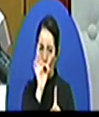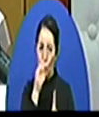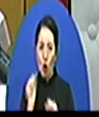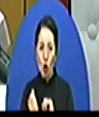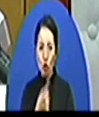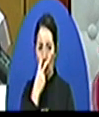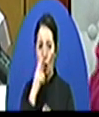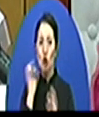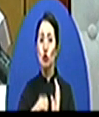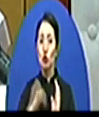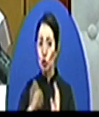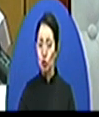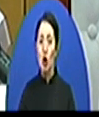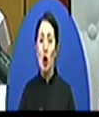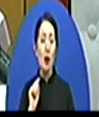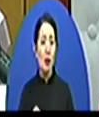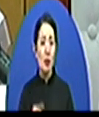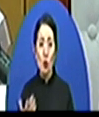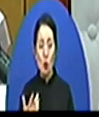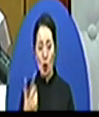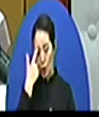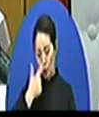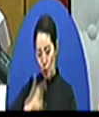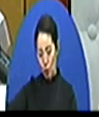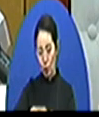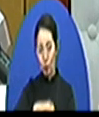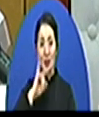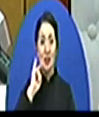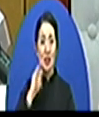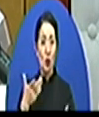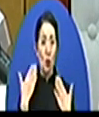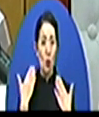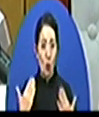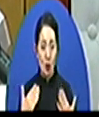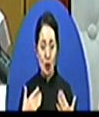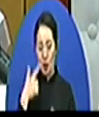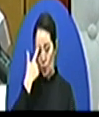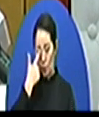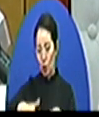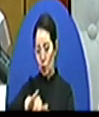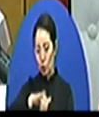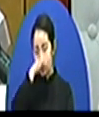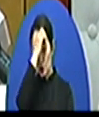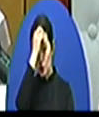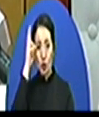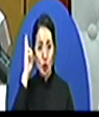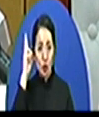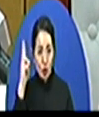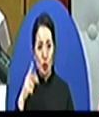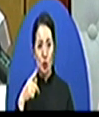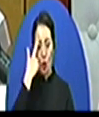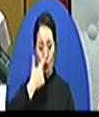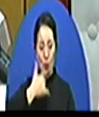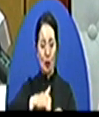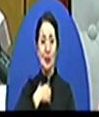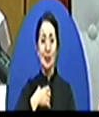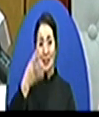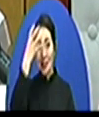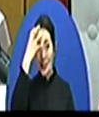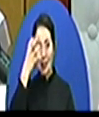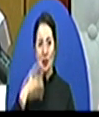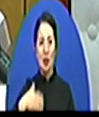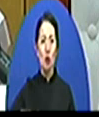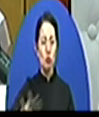ёстой. За энэ дээр Монгол улсын улсын их хурл, Монгол улсын ерөнхийлөгч, Монгол улсын засгийн газар бүгдээрээ